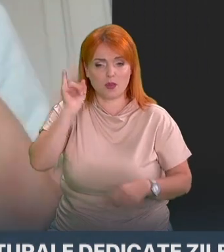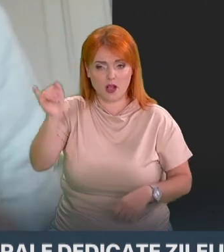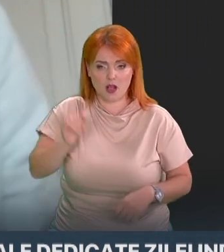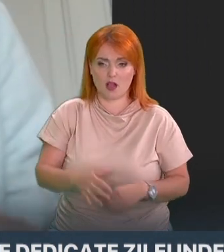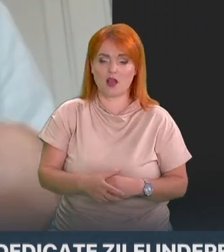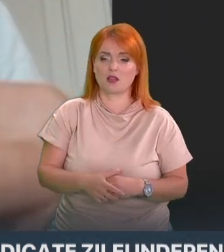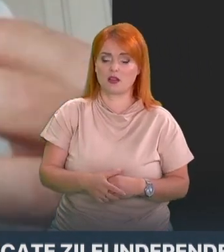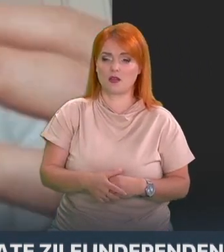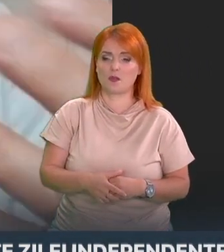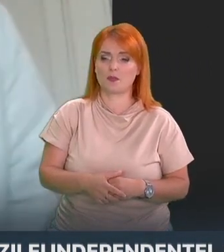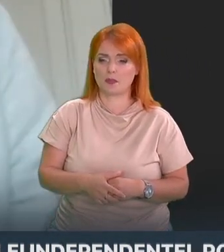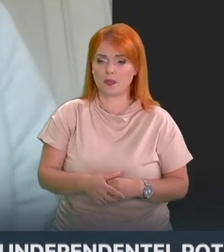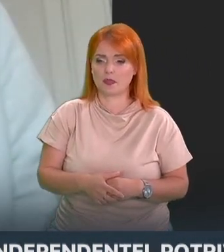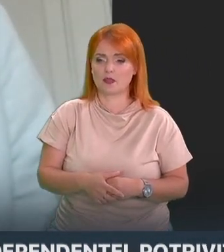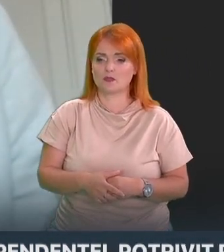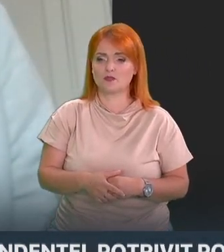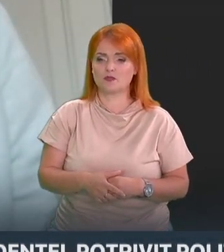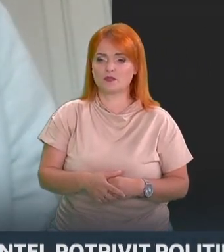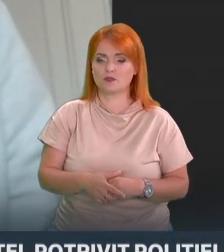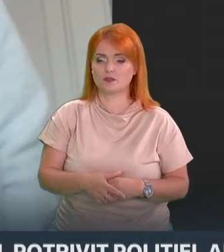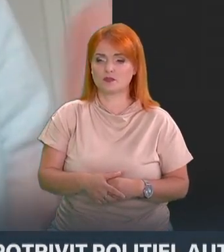trebuia să fie